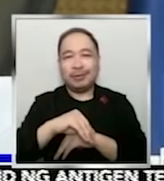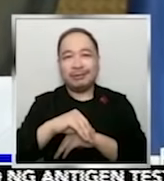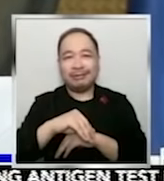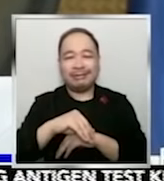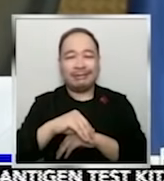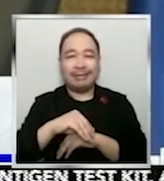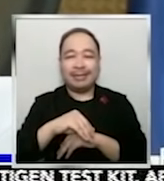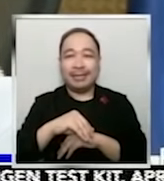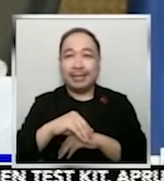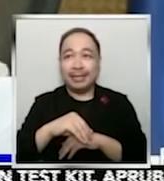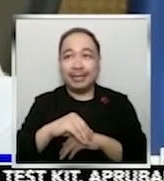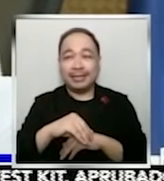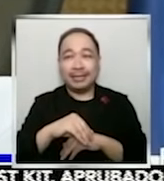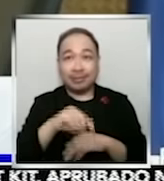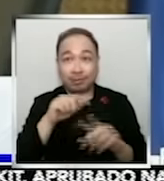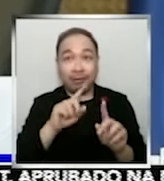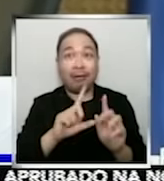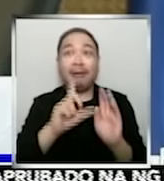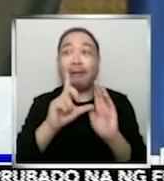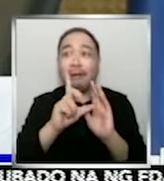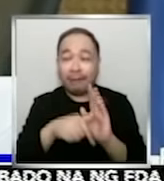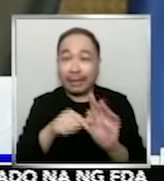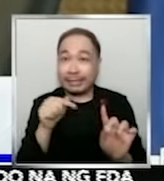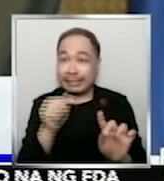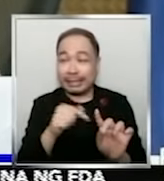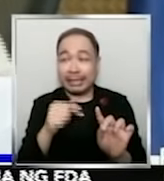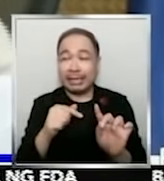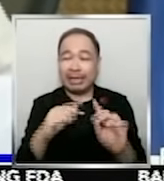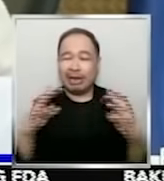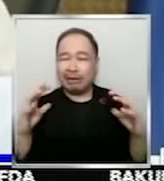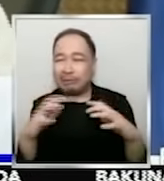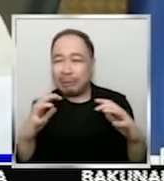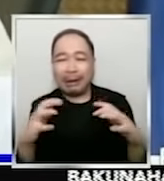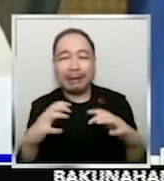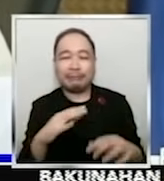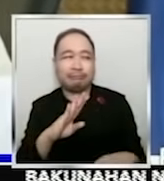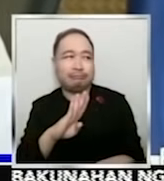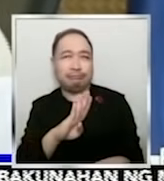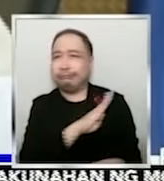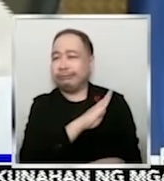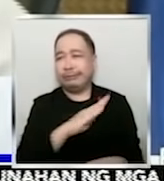Tapos mag-away, tapos magtapang,